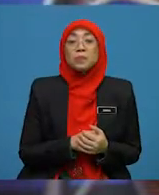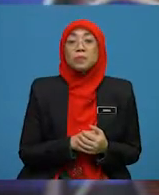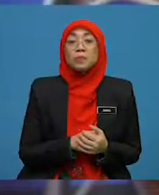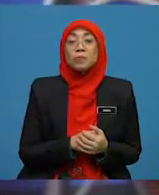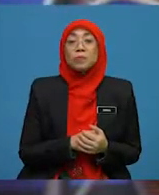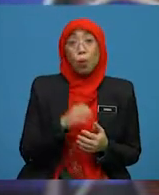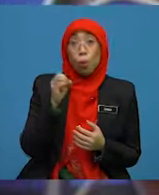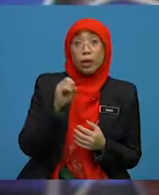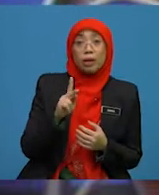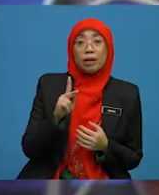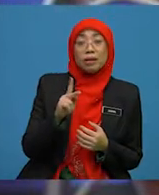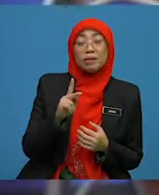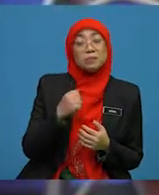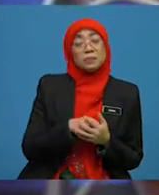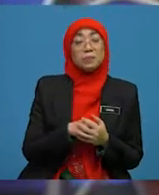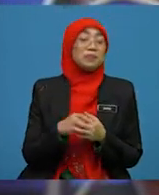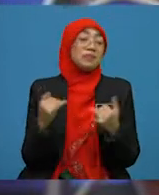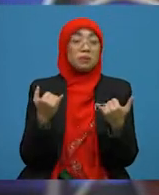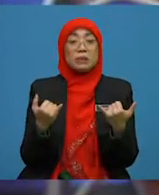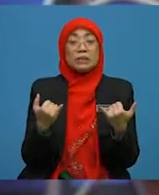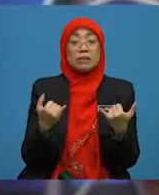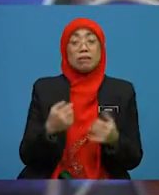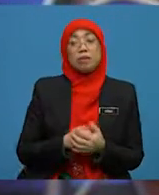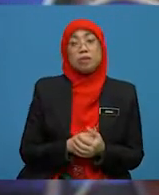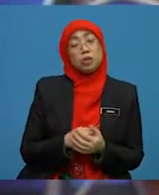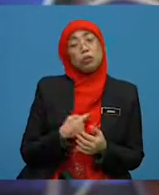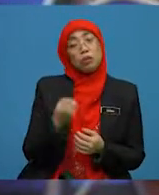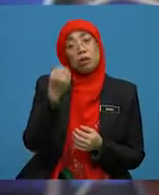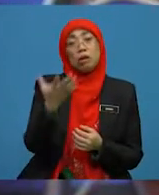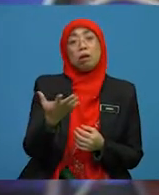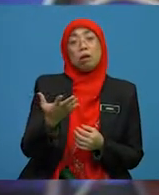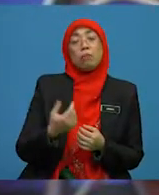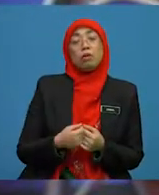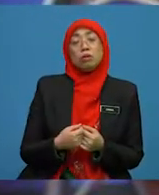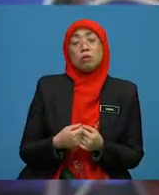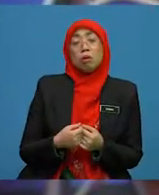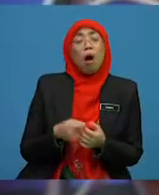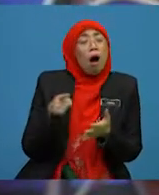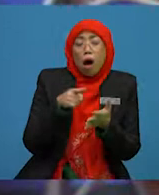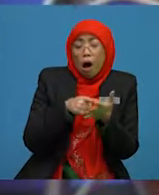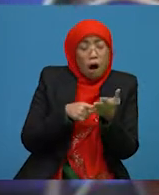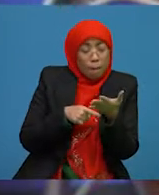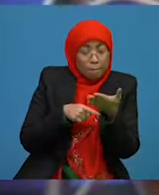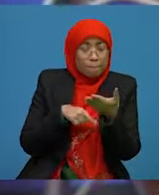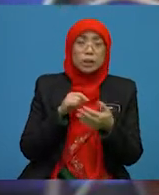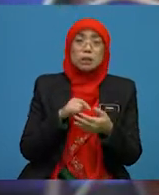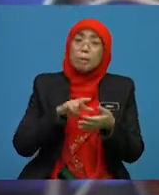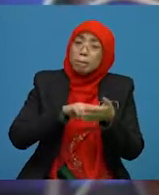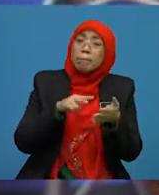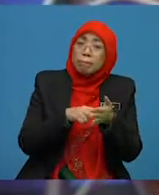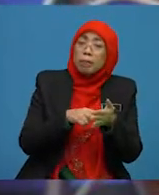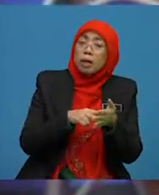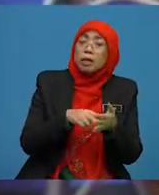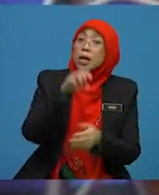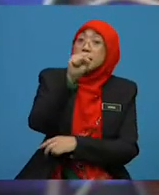Baiklah para pelajar. Sekarang, cikgu akan menerangkan secara terperinci tentang definisi